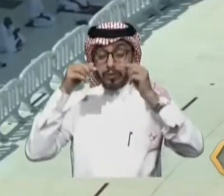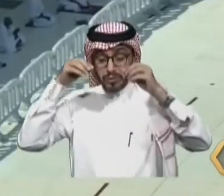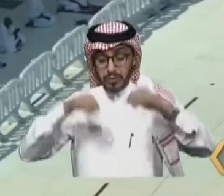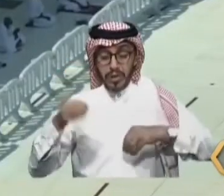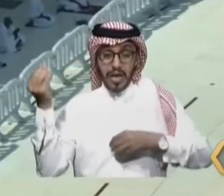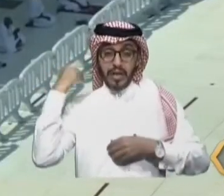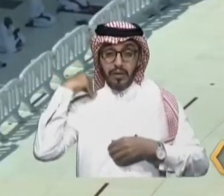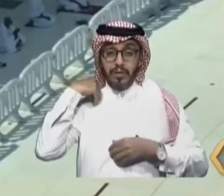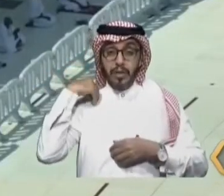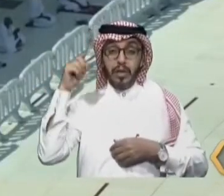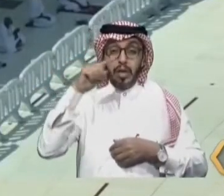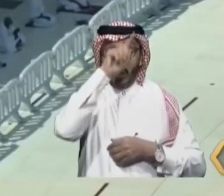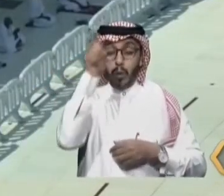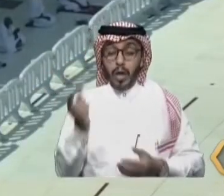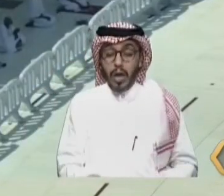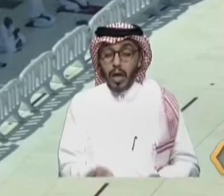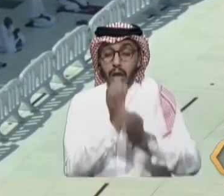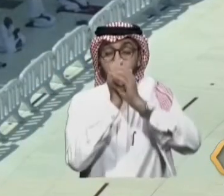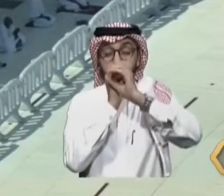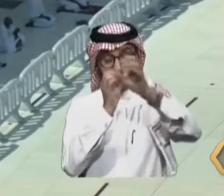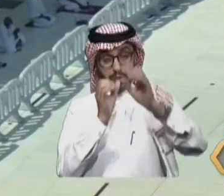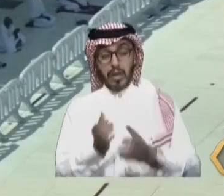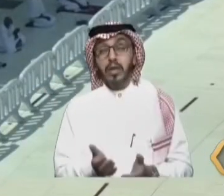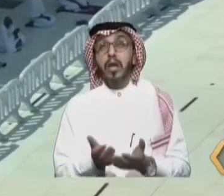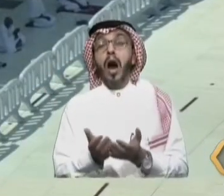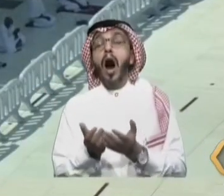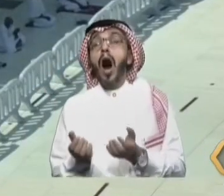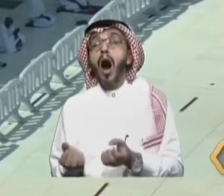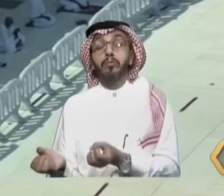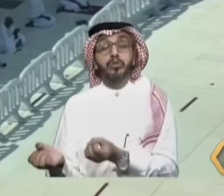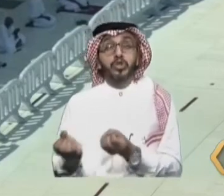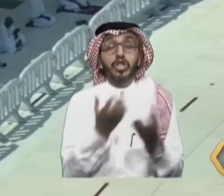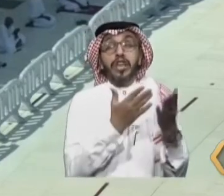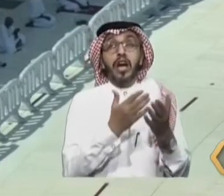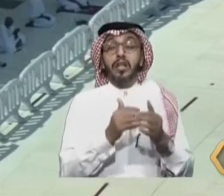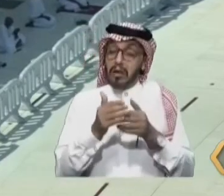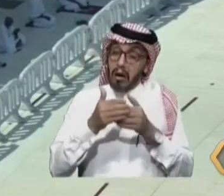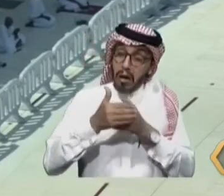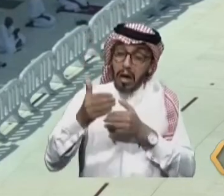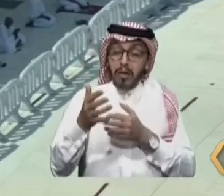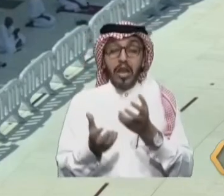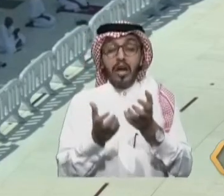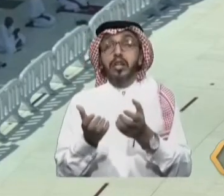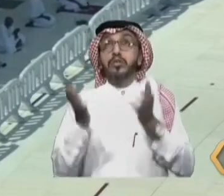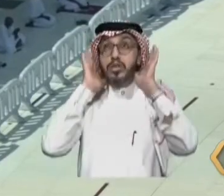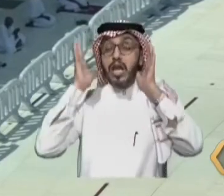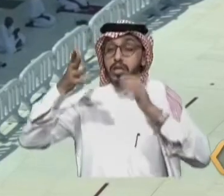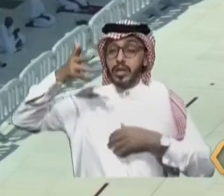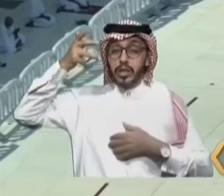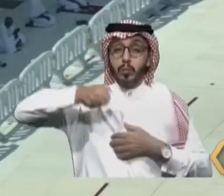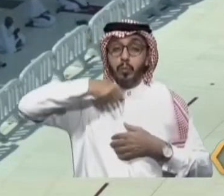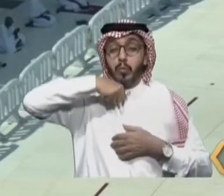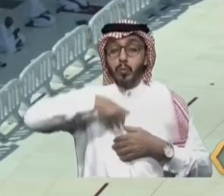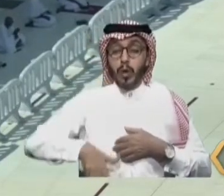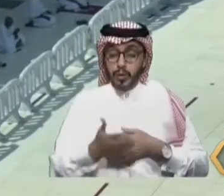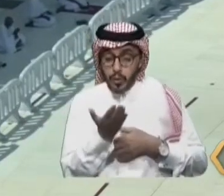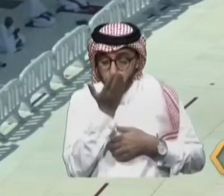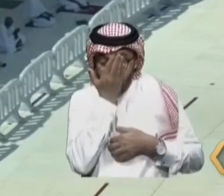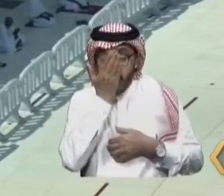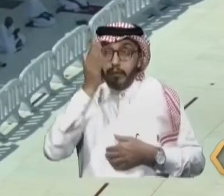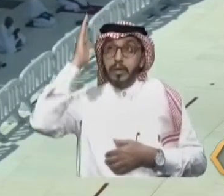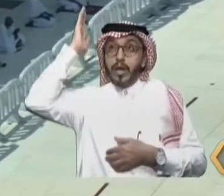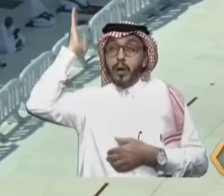حسنة وفي الآخرة حسنة وقنا عذاب النار. وصلى الله وسلم على عبده